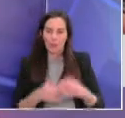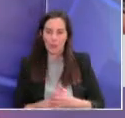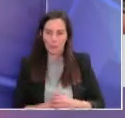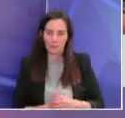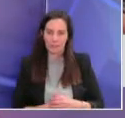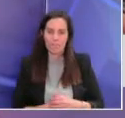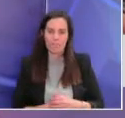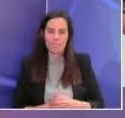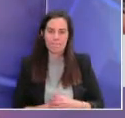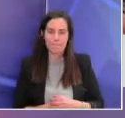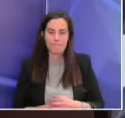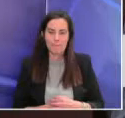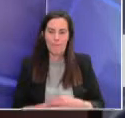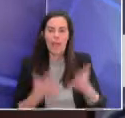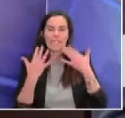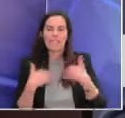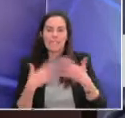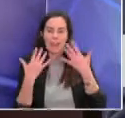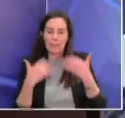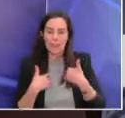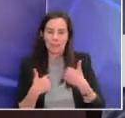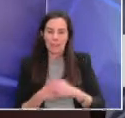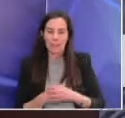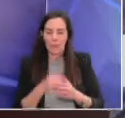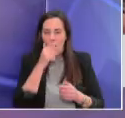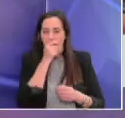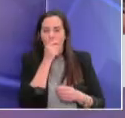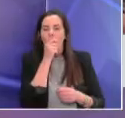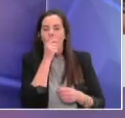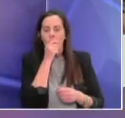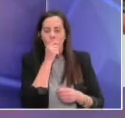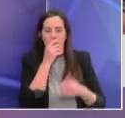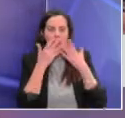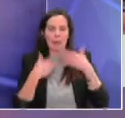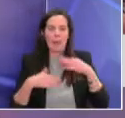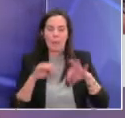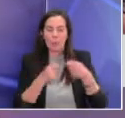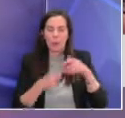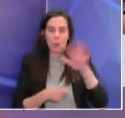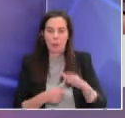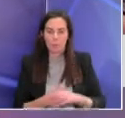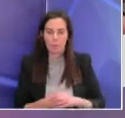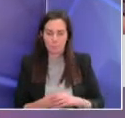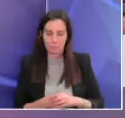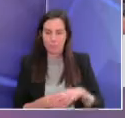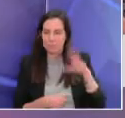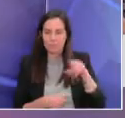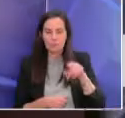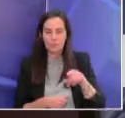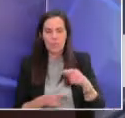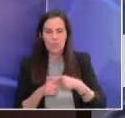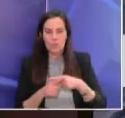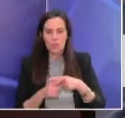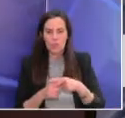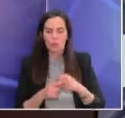שלי עכשיו. נאמן. תספר לנו על הבחירות. זה בדרך להתרום אהבך. על הבחירות באיחוד האירופי, סיפרת. לא, יש בכלל איזשהו סוג של